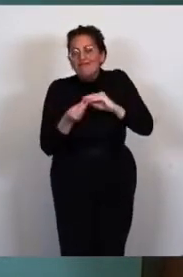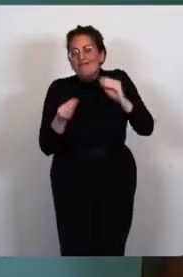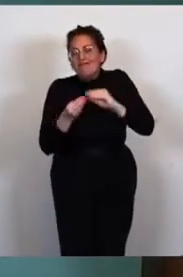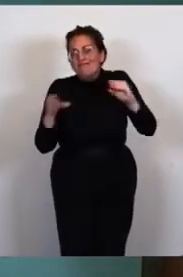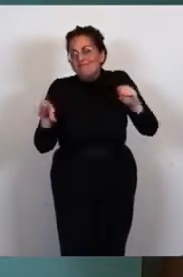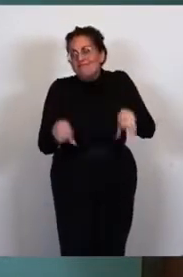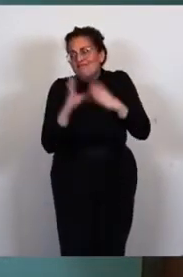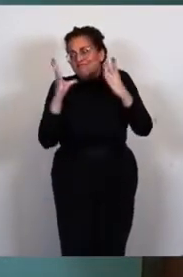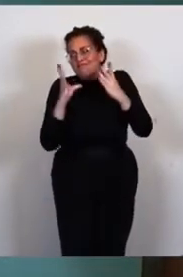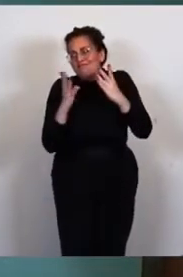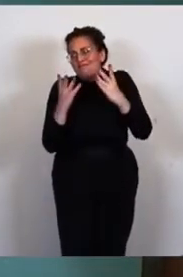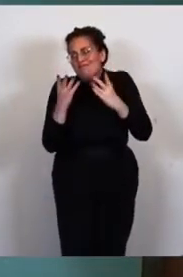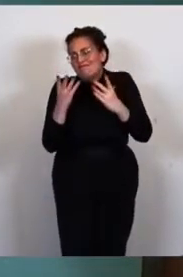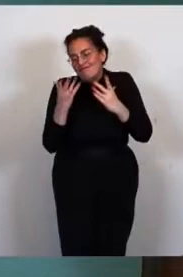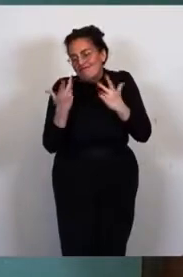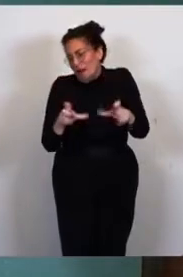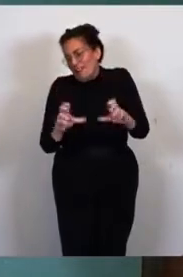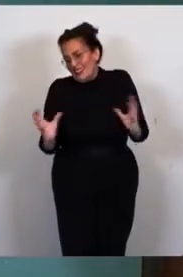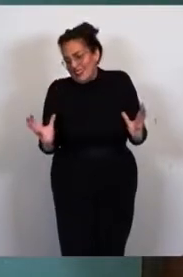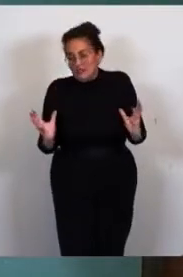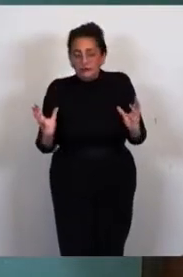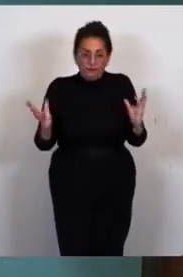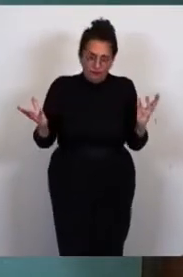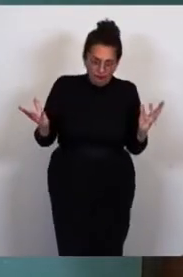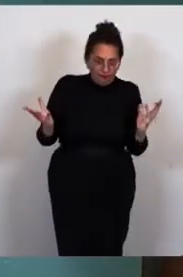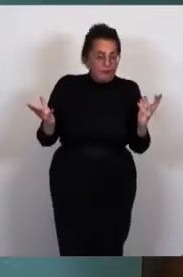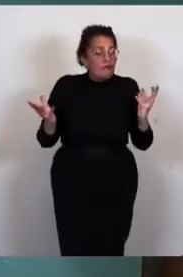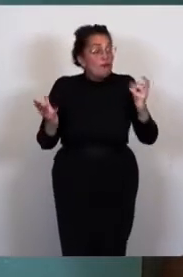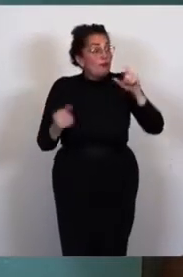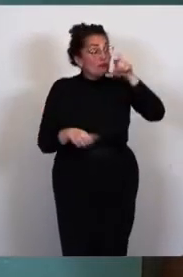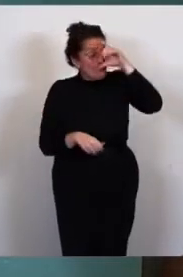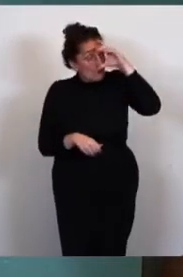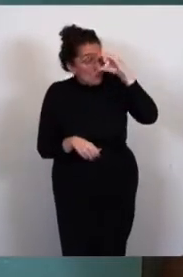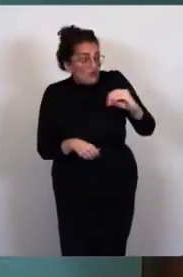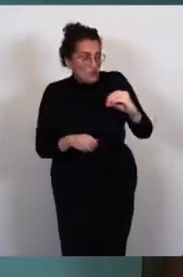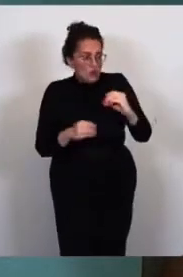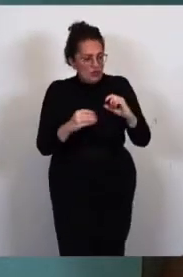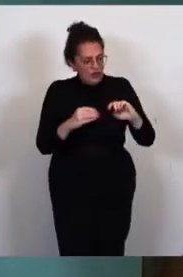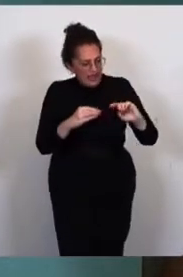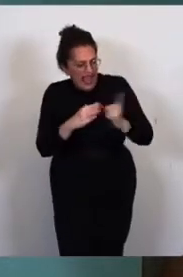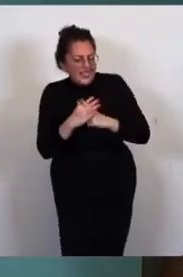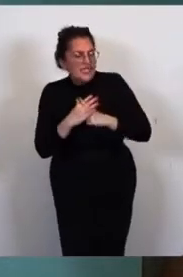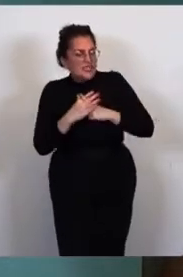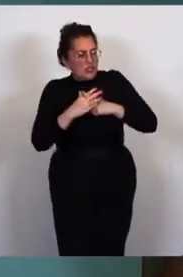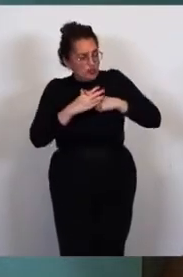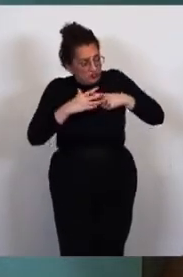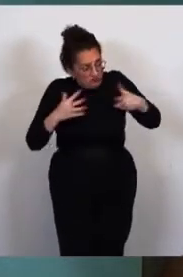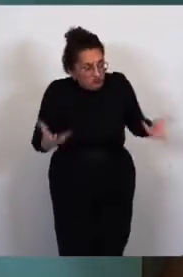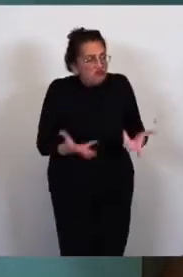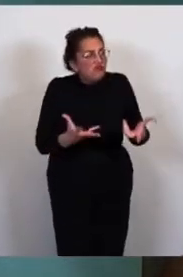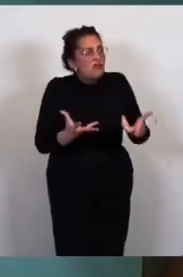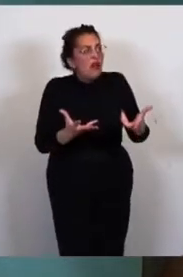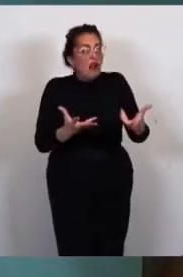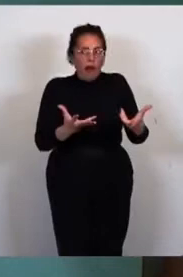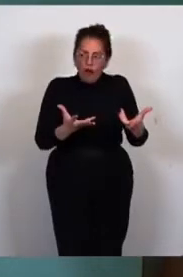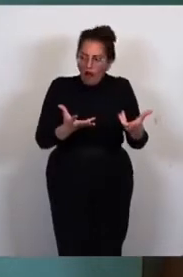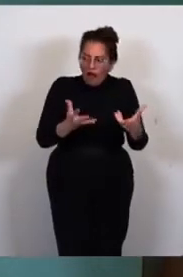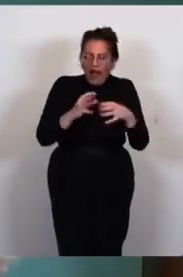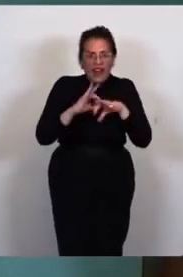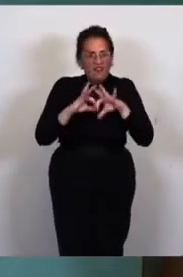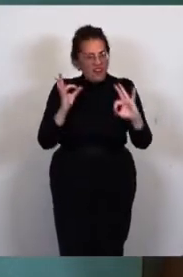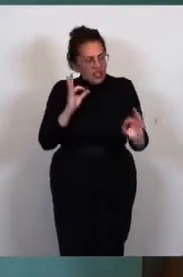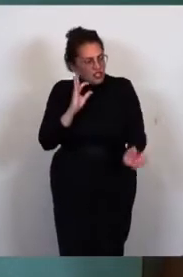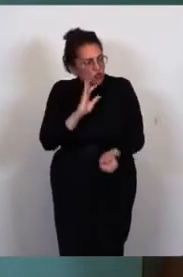compléments. Insister sur l'insertion professionnelle. Ça, c'est quelque chose de nouveau. Dans le règlement qui existait jusqu'à présent, c'était compliqué quand on